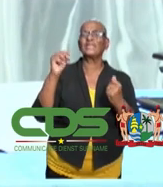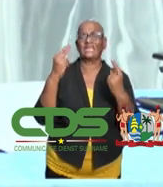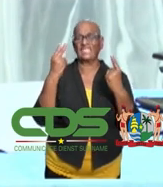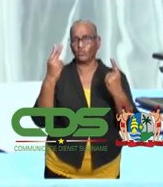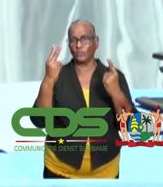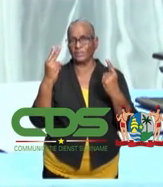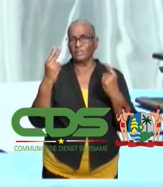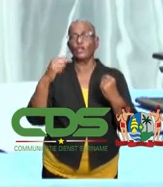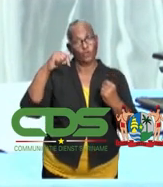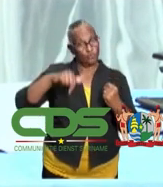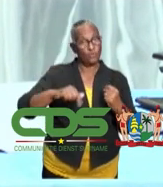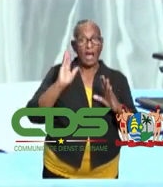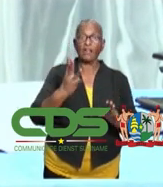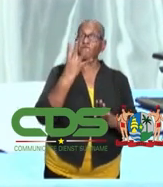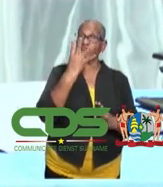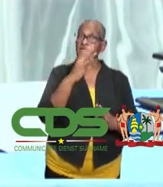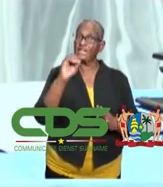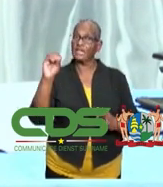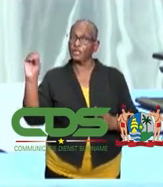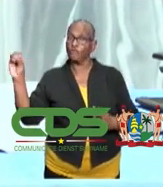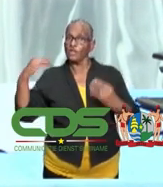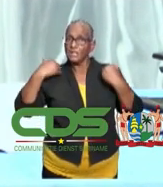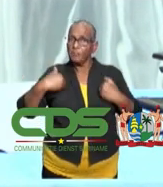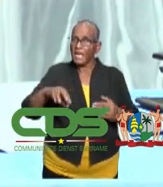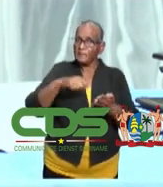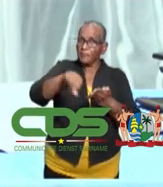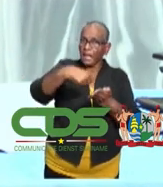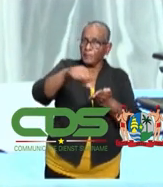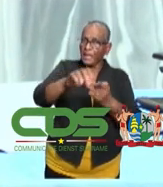2021. En inmiddels zijn al 4000 personen die dit al krijgen.